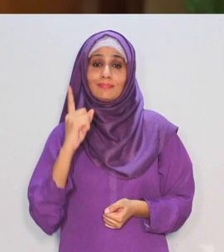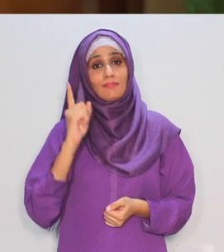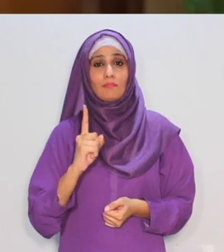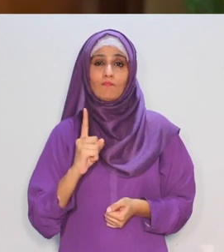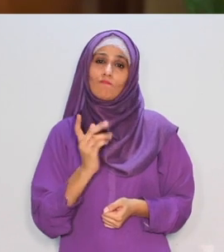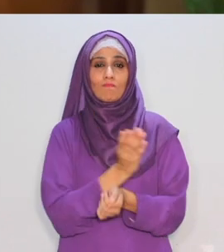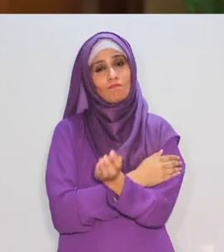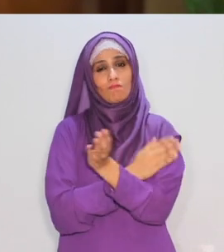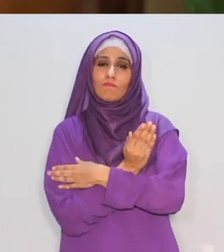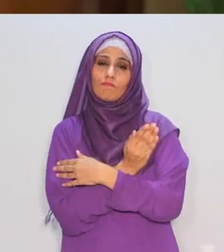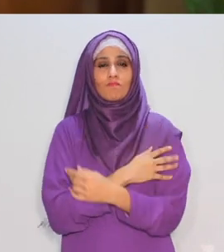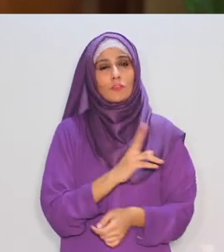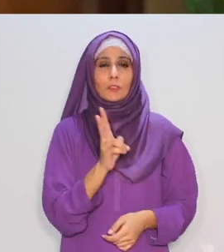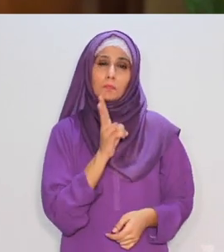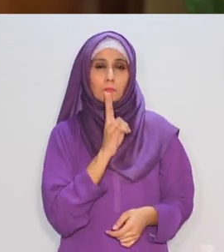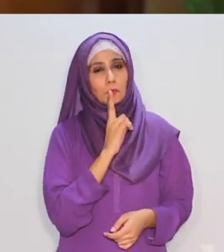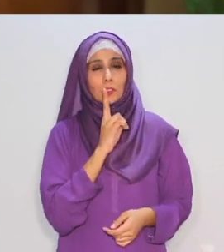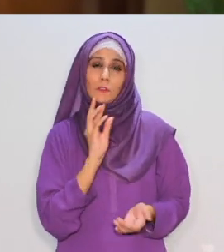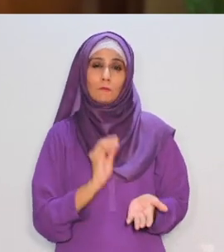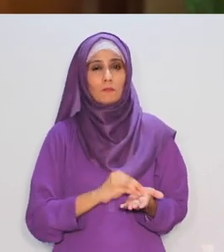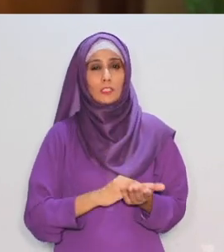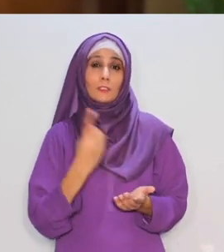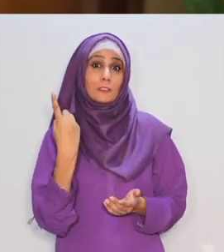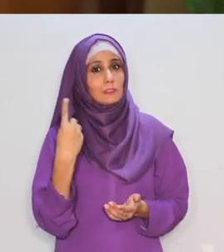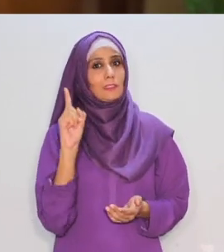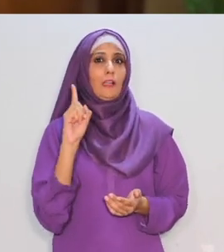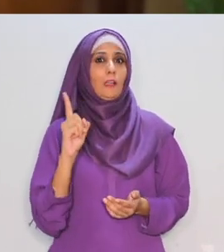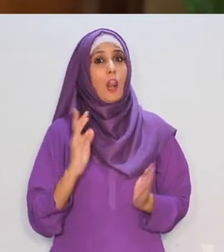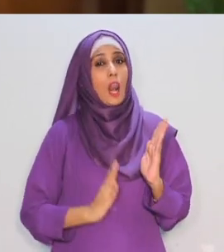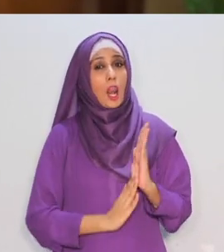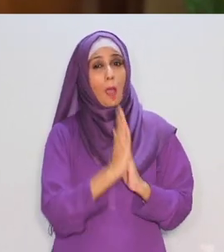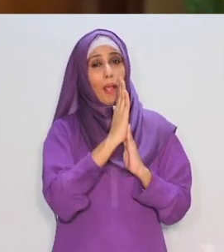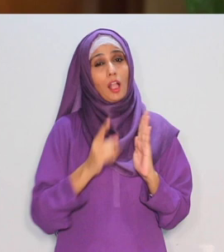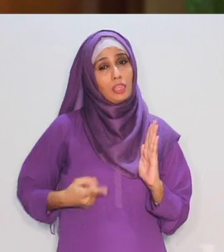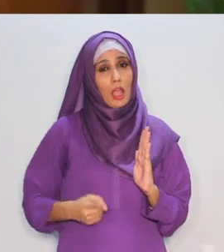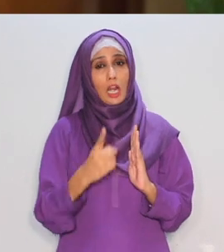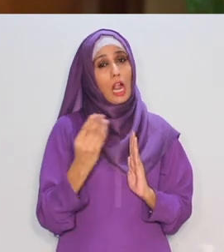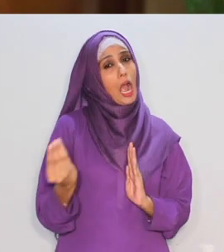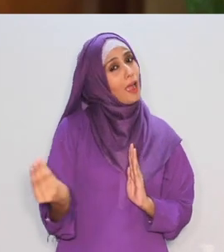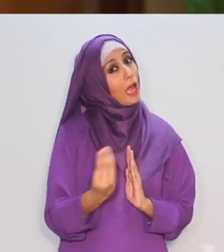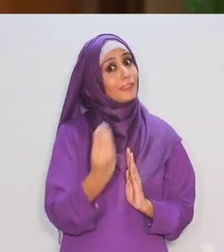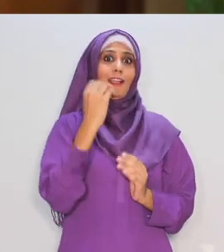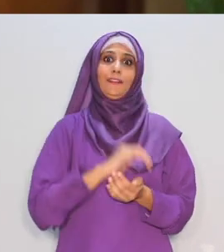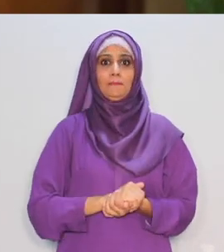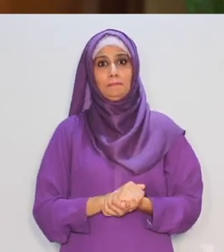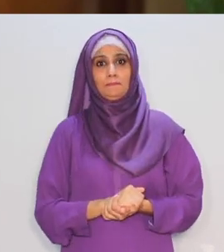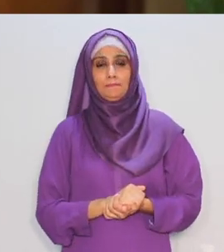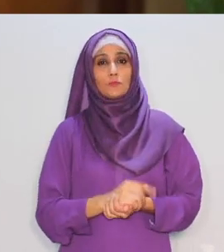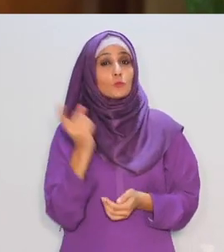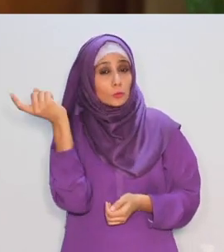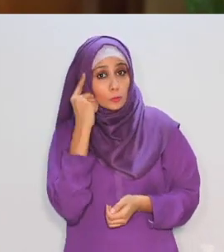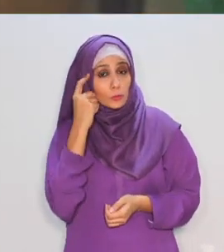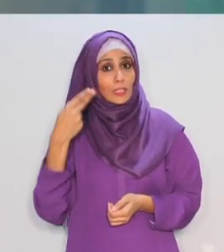असलम भाई की बात में दम तो है और लंबा होने का ये तरीका भी आसान है। ये